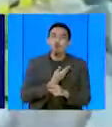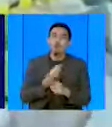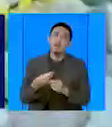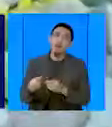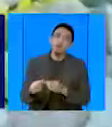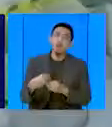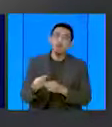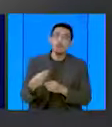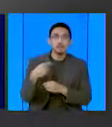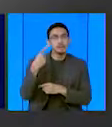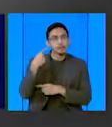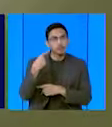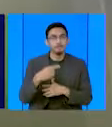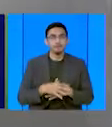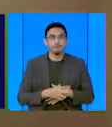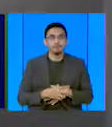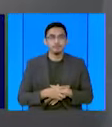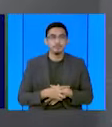korban.